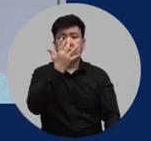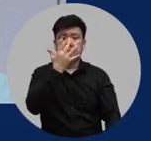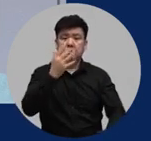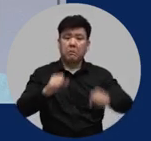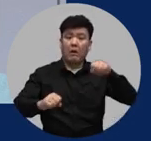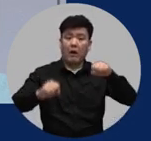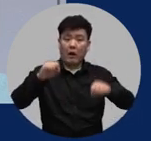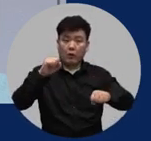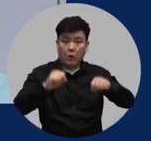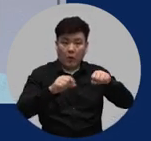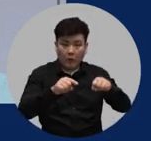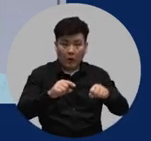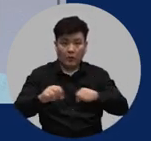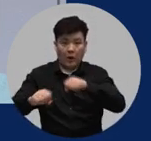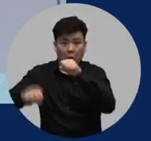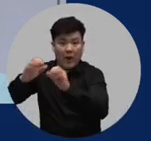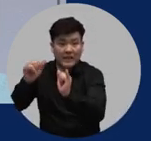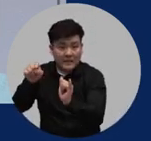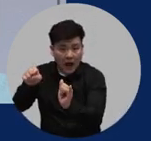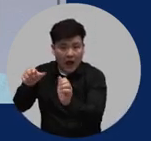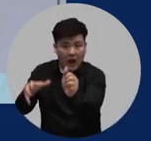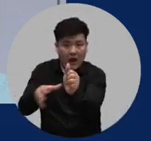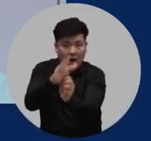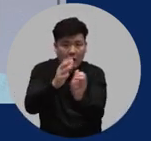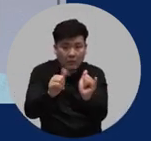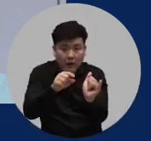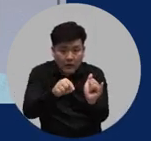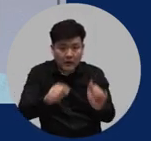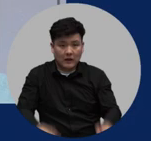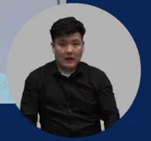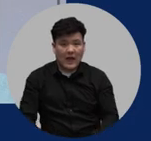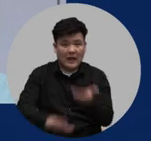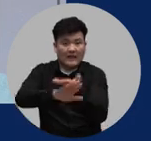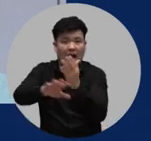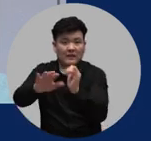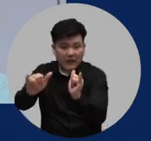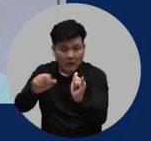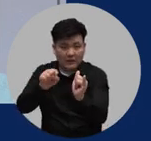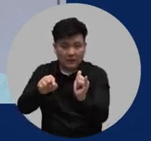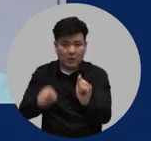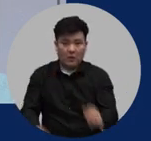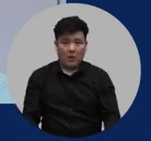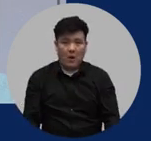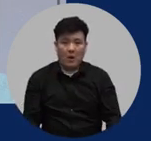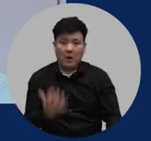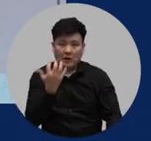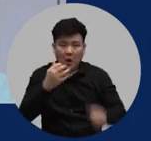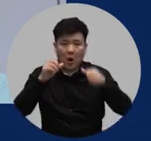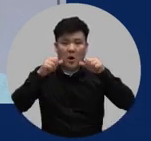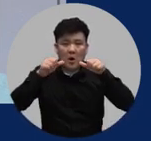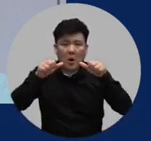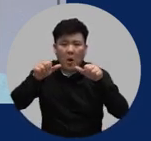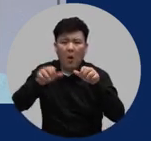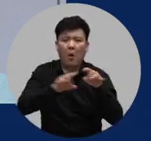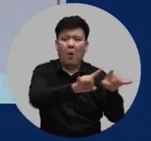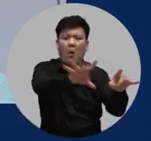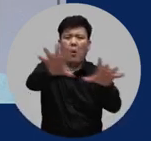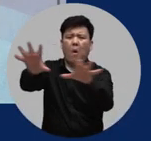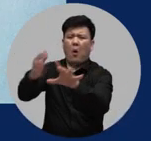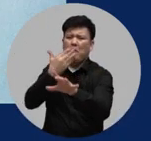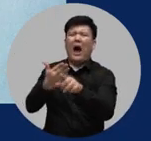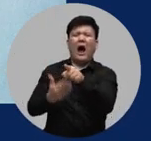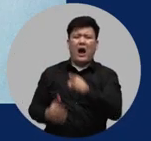태연하게 행동한다면 행위자는 피해 당사자뿐만 아니라 다른 사람들에게도 성희롱을 다시 할 수 있습니다.